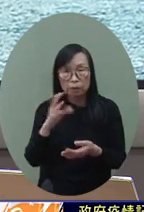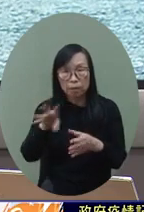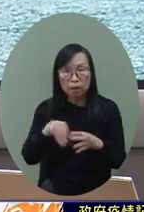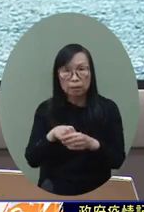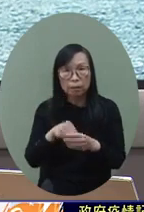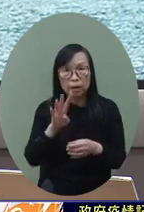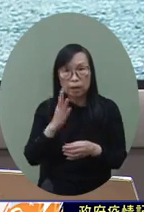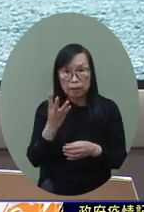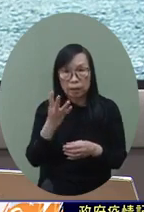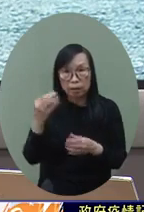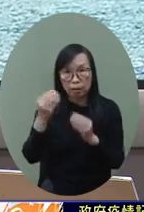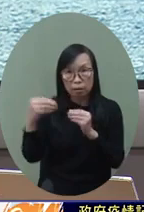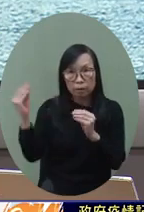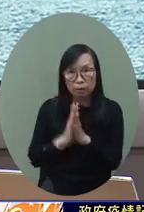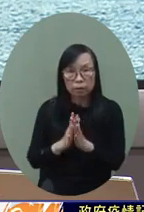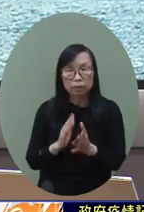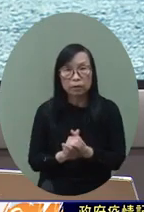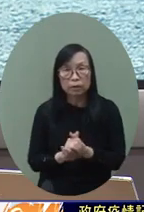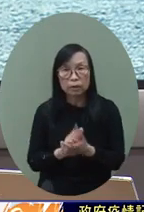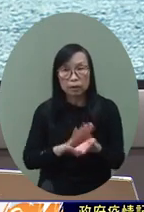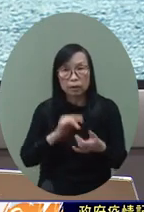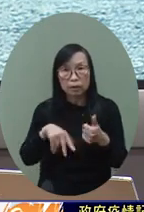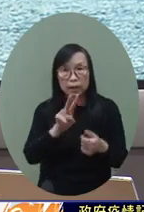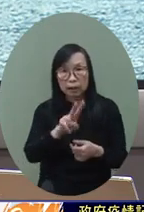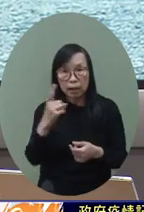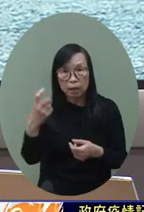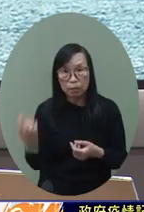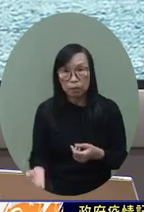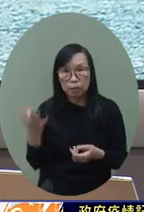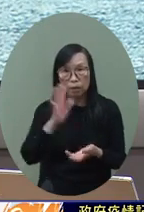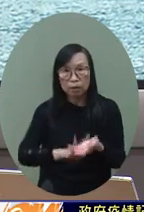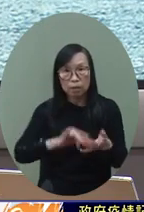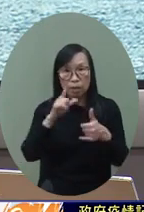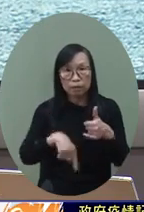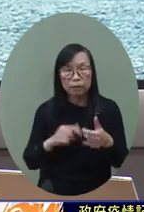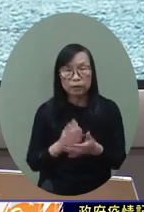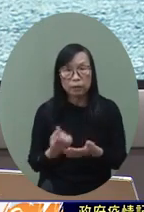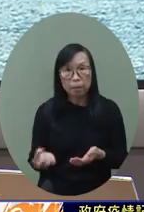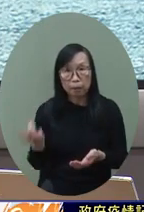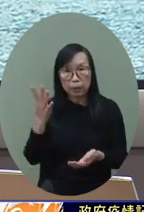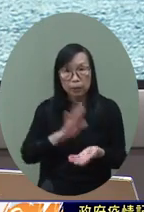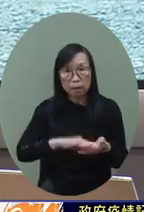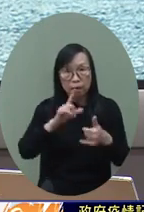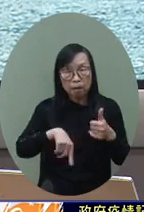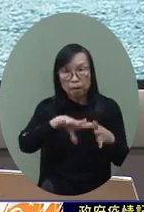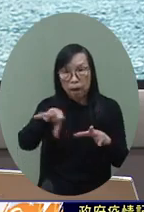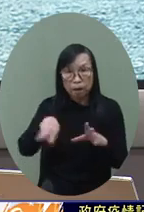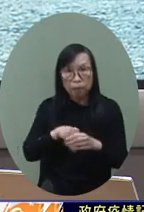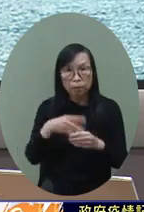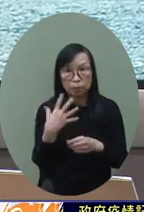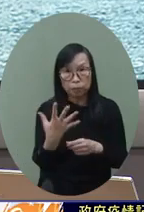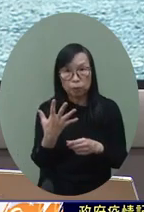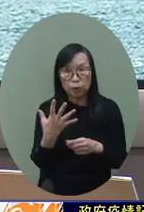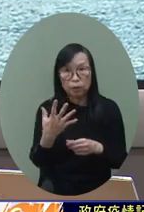了4個輸入性個案，還有29宗本地個案。本地個案都包括了5宗